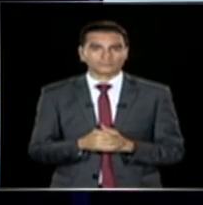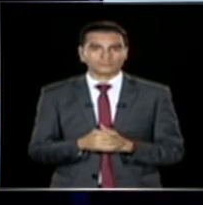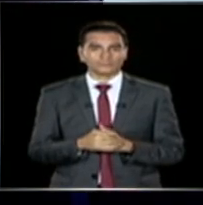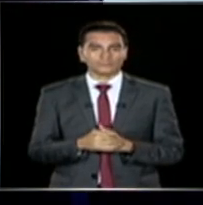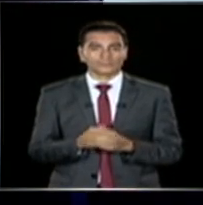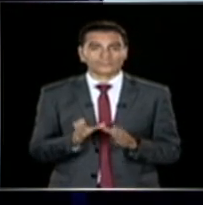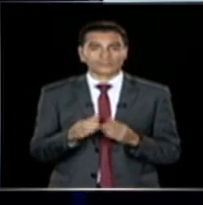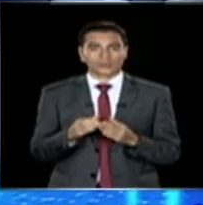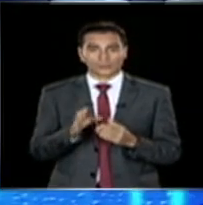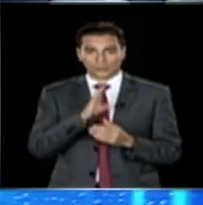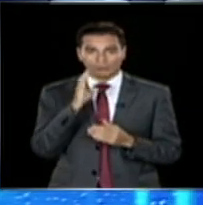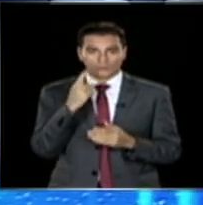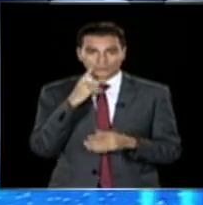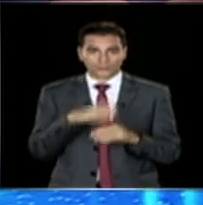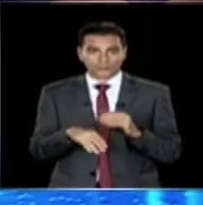فريق خوفه: